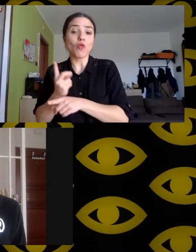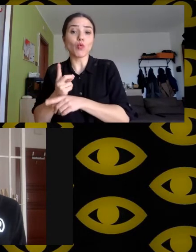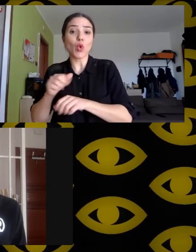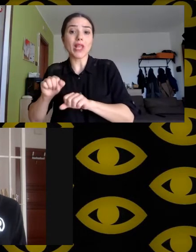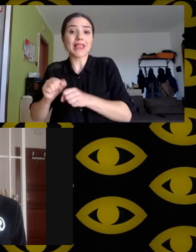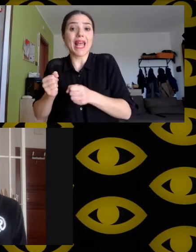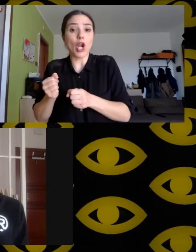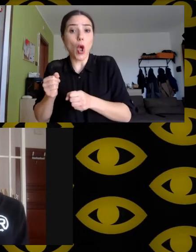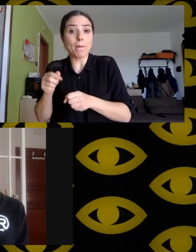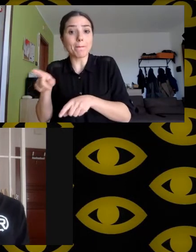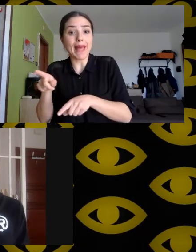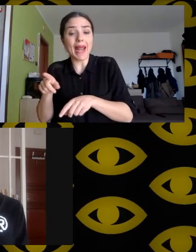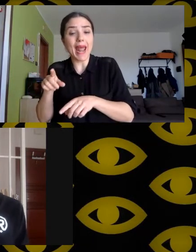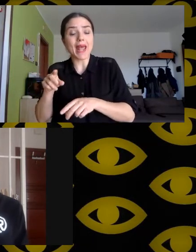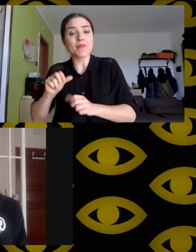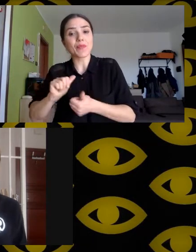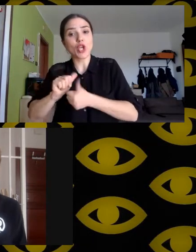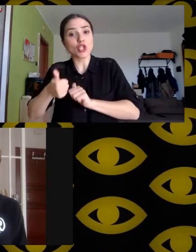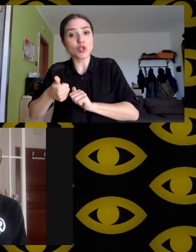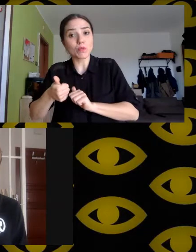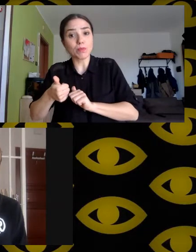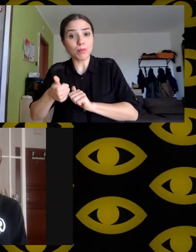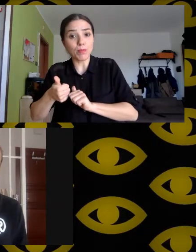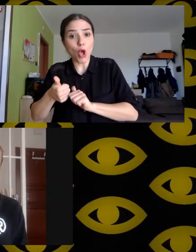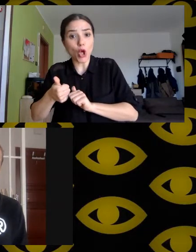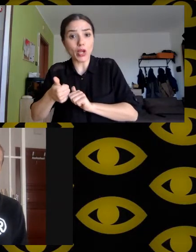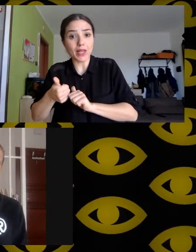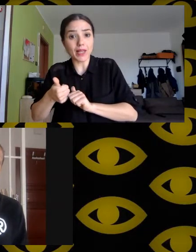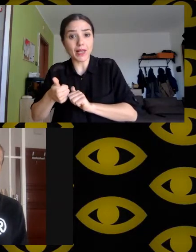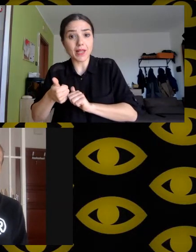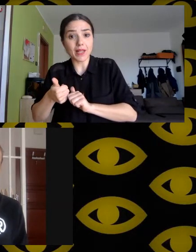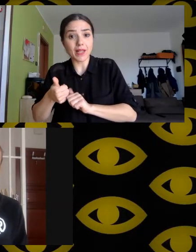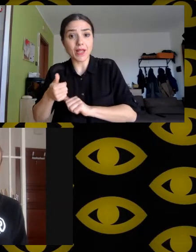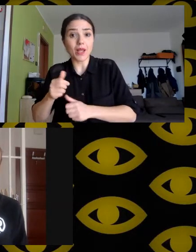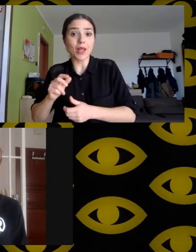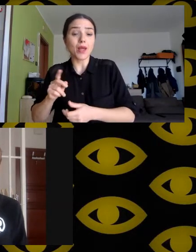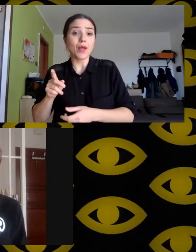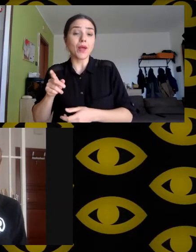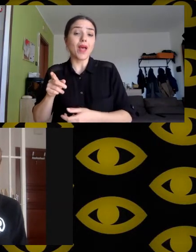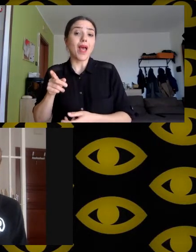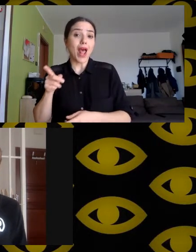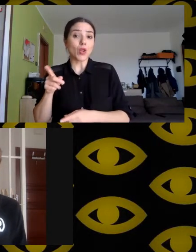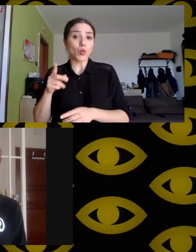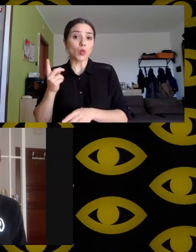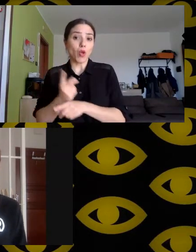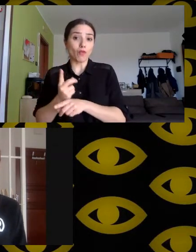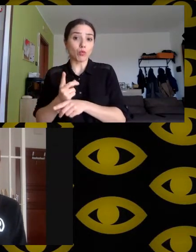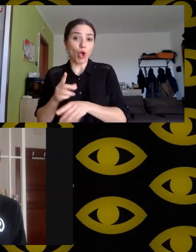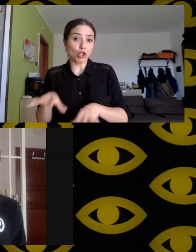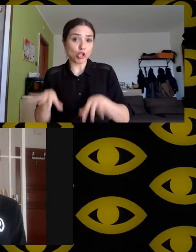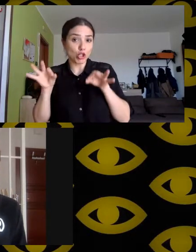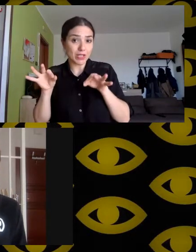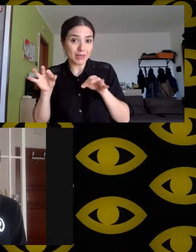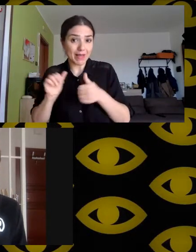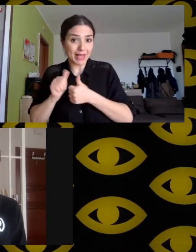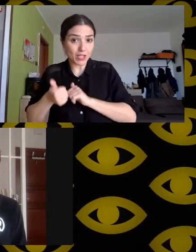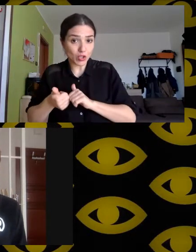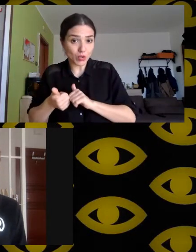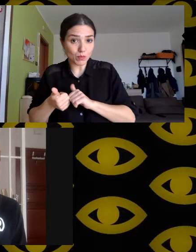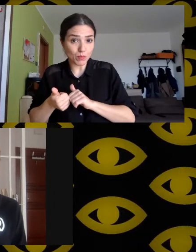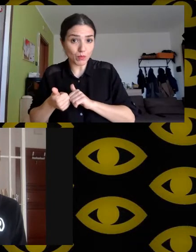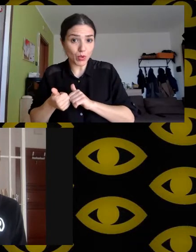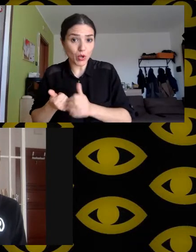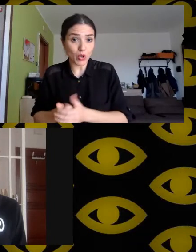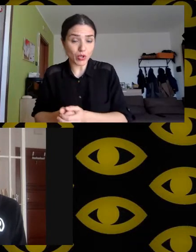magari la tua guida doveva mantenere una certa distanza. È un tema che abbiamo trattato diverse volte, che è proprio quello dell'accompagnamento